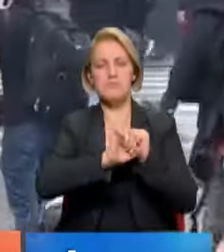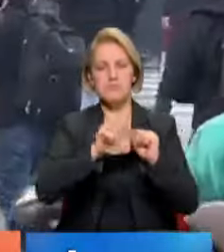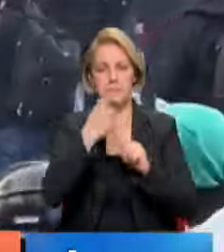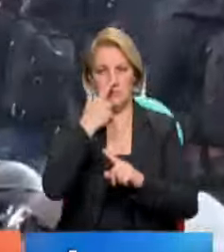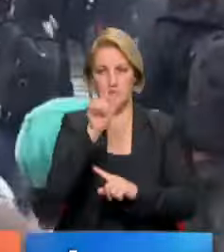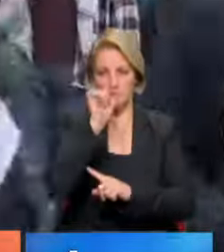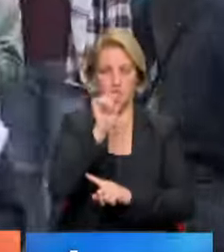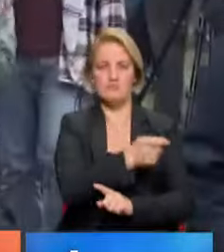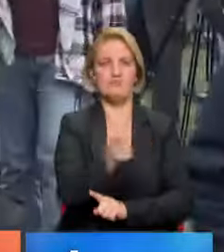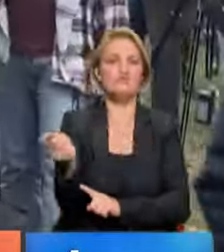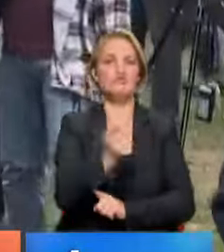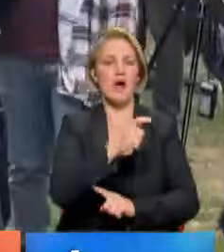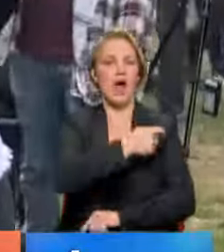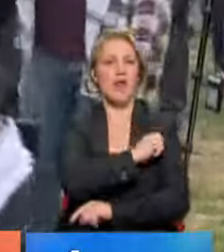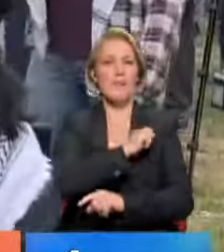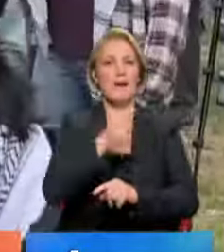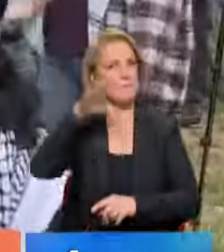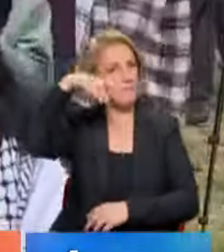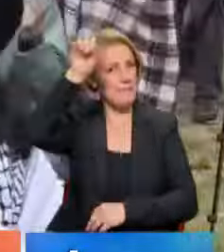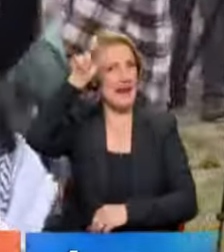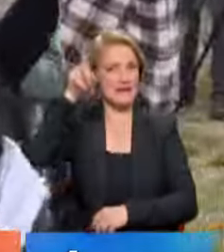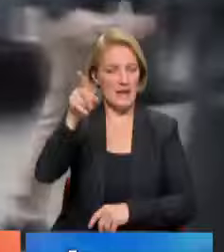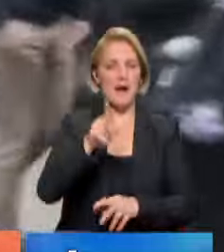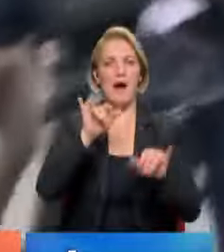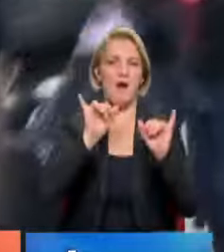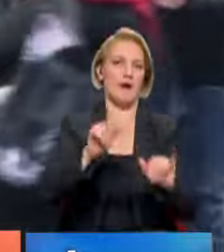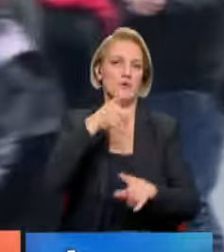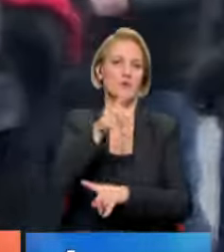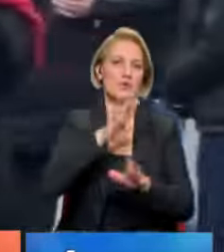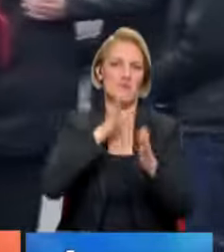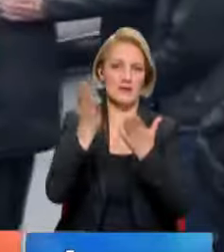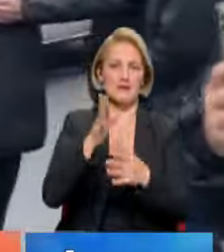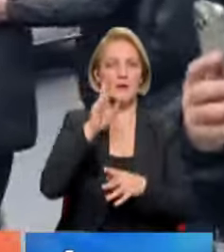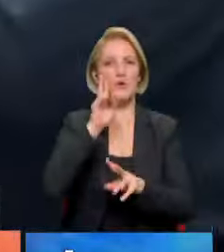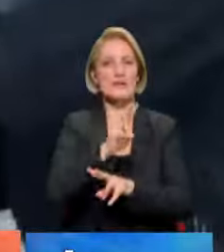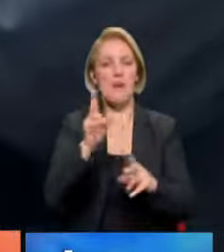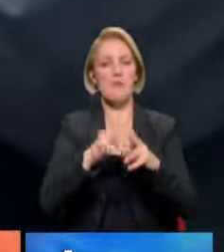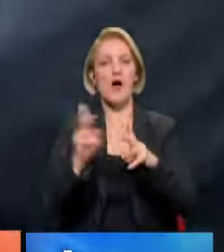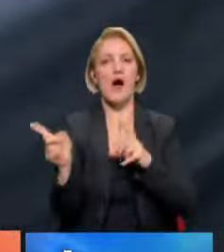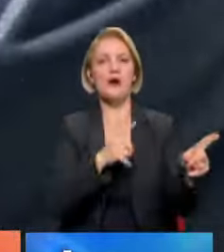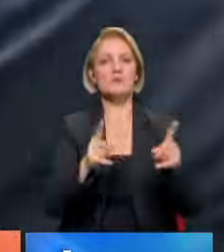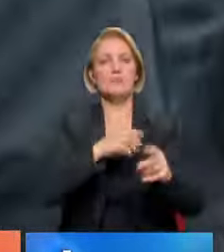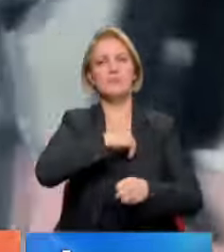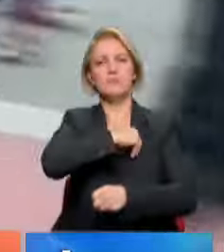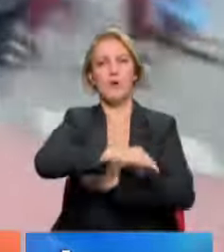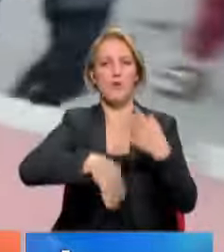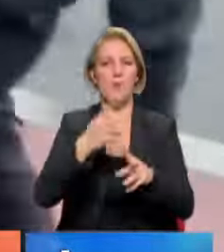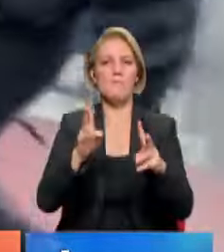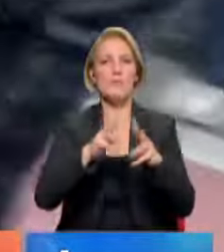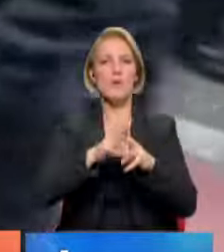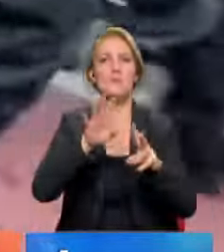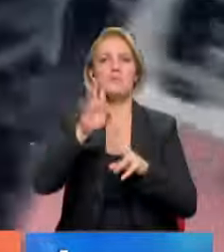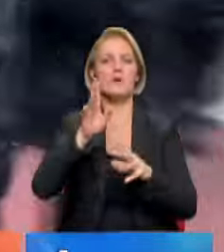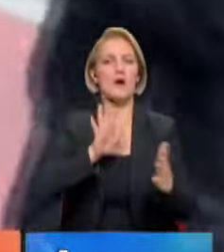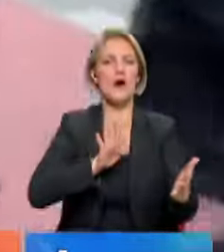basınçlı suyla müdahale etti. Almanya'nın başkenti Berlin'de de benzer görüntüler vardı. Göstericilerle polis arasında arbede yaşandı. Polis